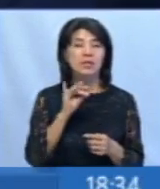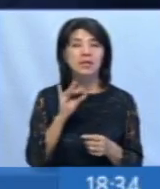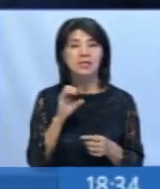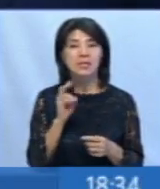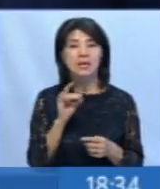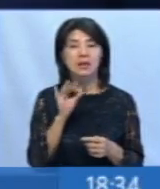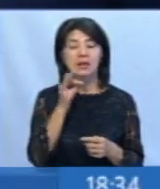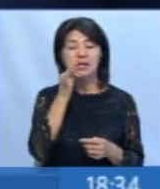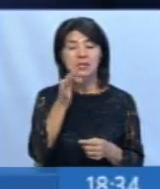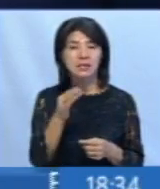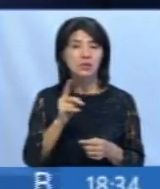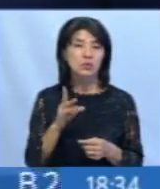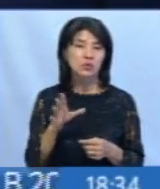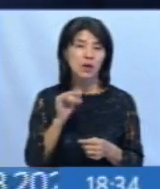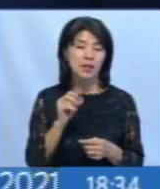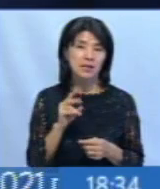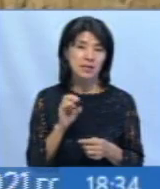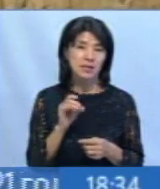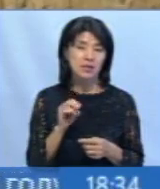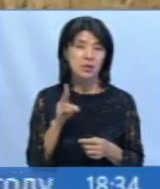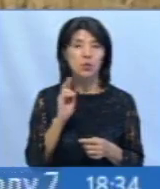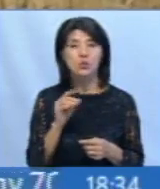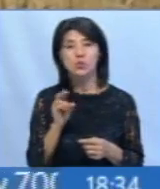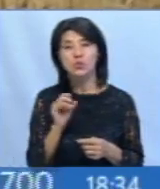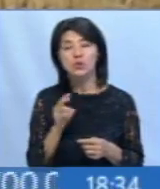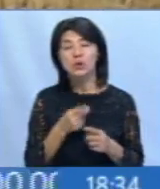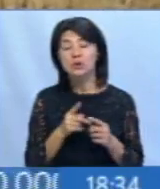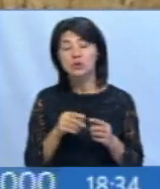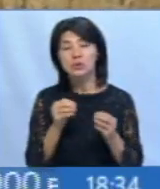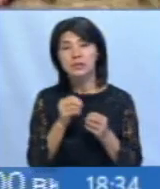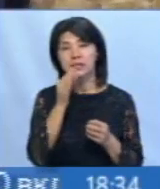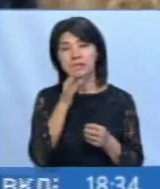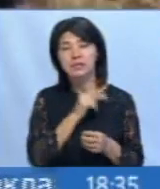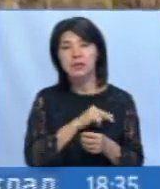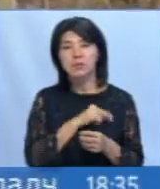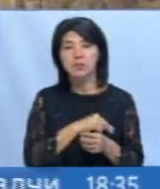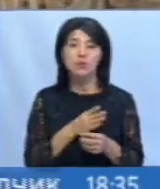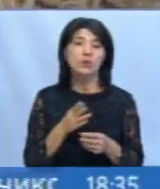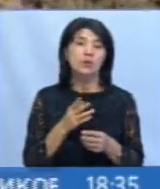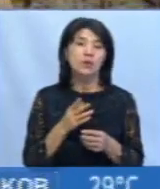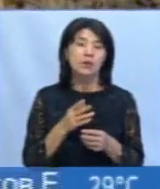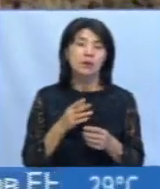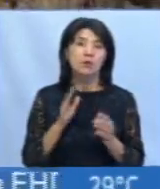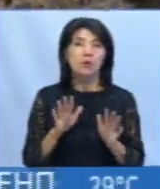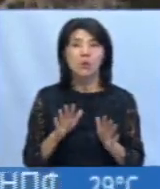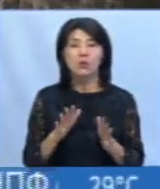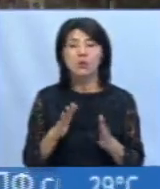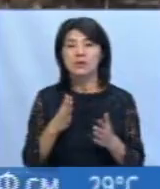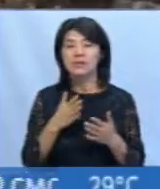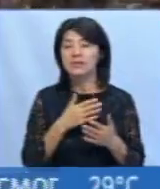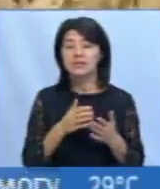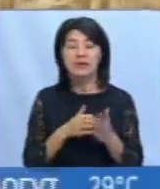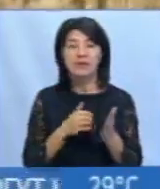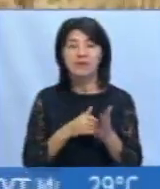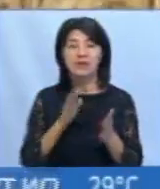с механизатором предприятия Александром Кучуркиным, который уже 10 лет работает в КХ и управляет уборочным комплексом «Джон Дир». К сожалению, на селе ощущают нехватку механизаторов,